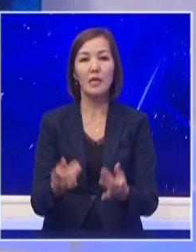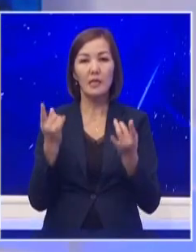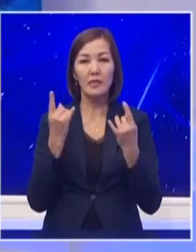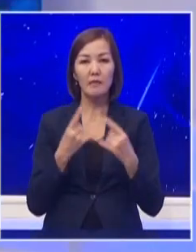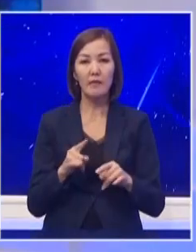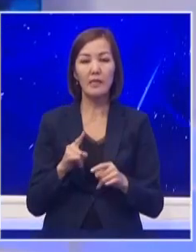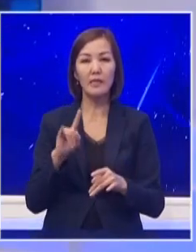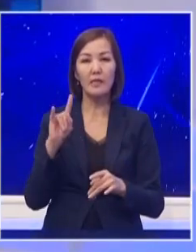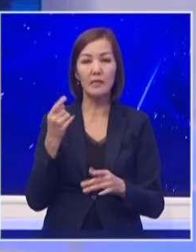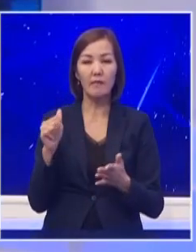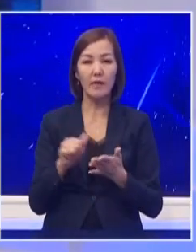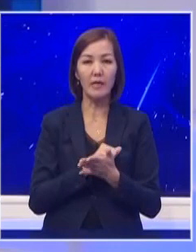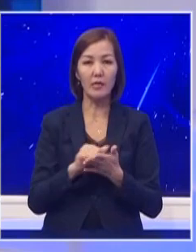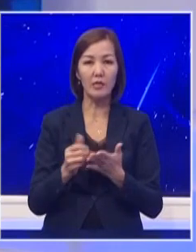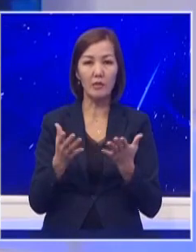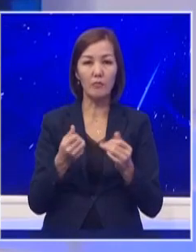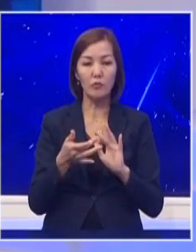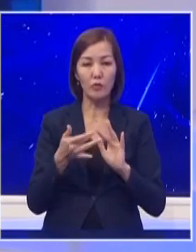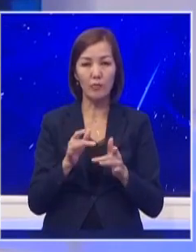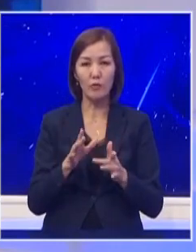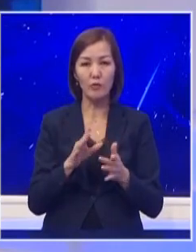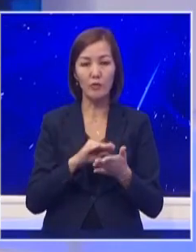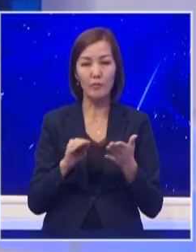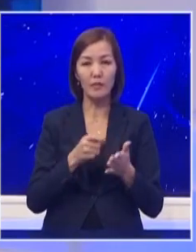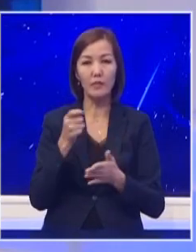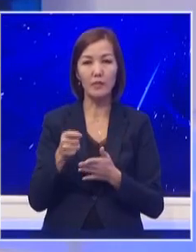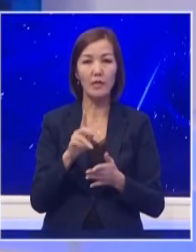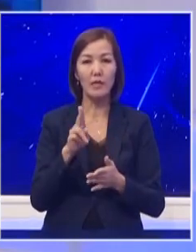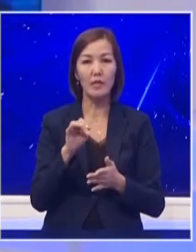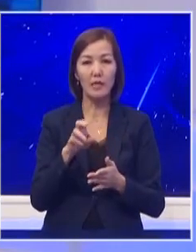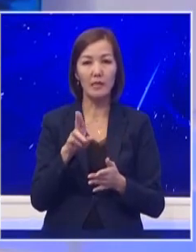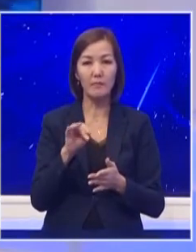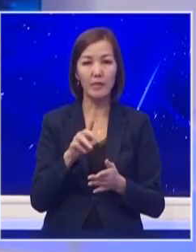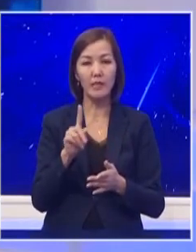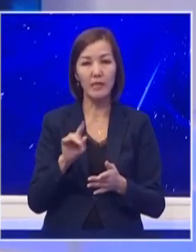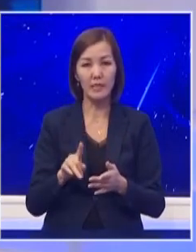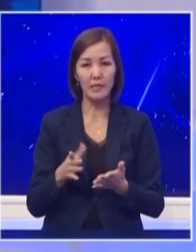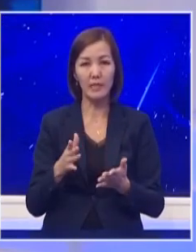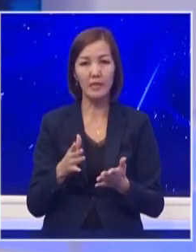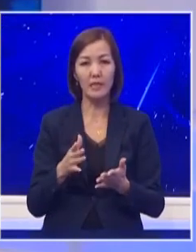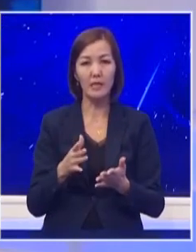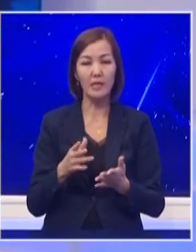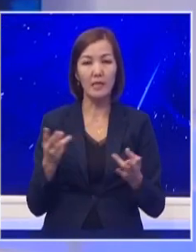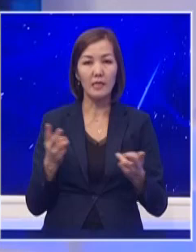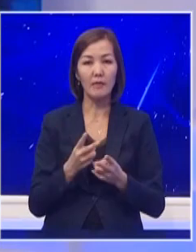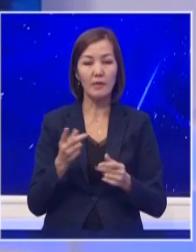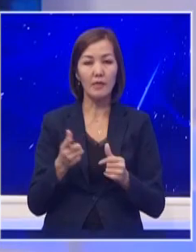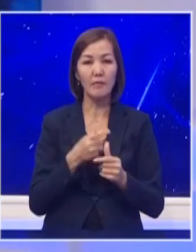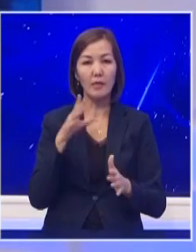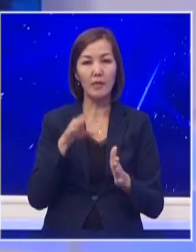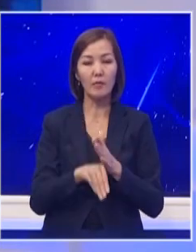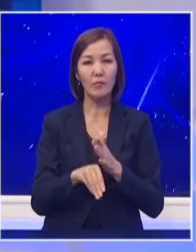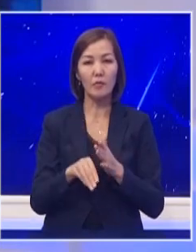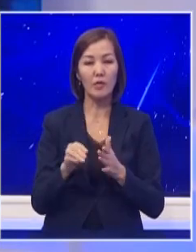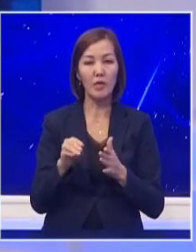рождении теперь можно получить онлайн для этого нужно подать заявку на платформе kaspi.kz как поясняет разработчики необходимо ввести имя ребенка и